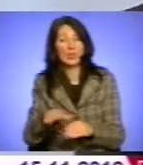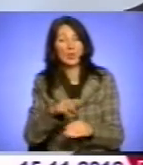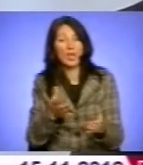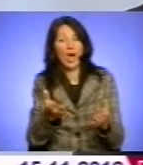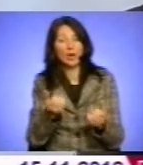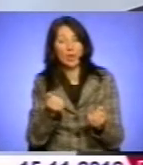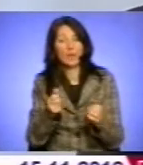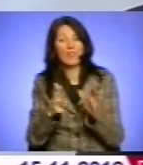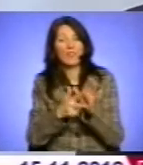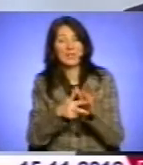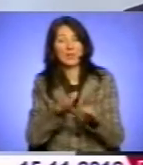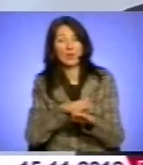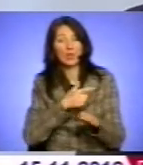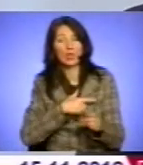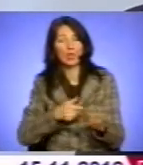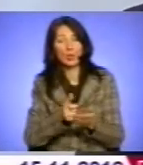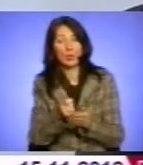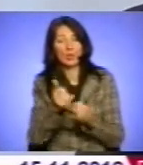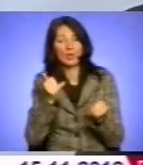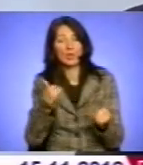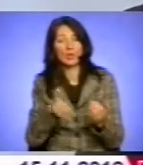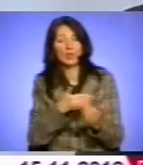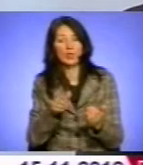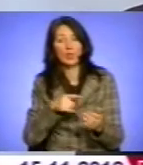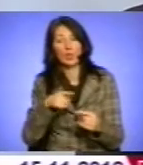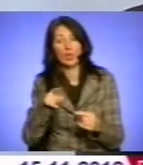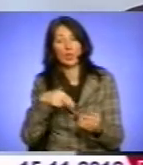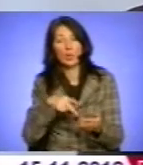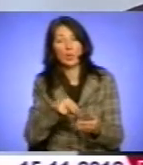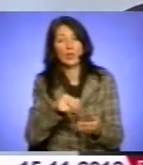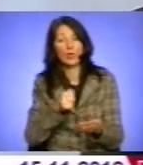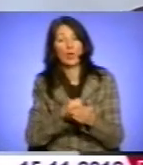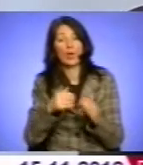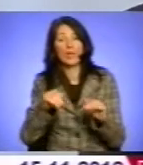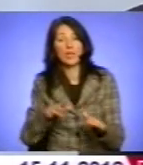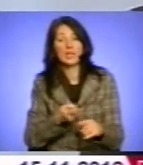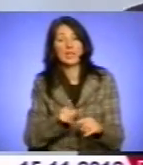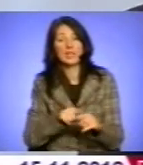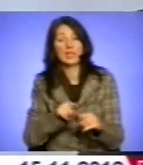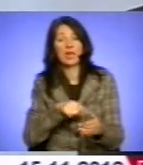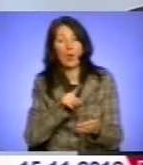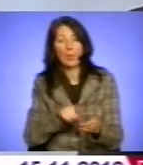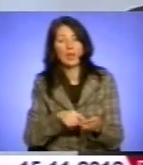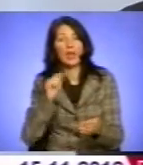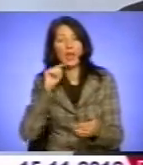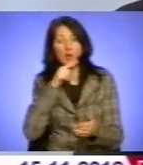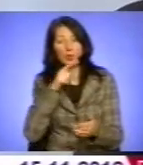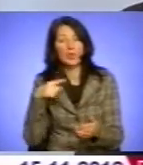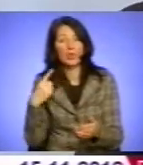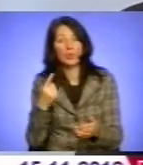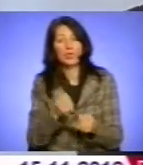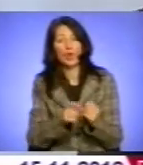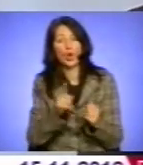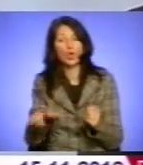народних депутатів, ми зараз зовсім по-інакшому підійдемо до вирішення соціально-економічних питань в області і в кожному